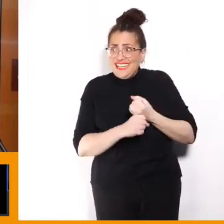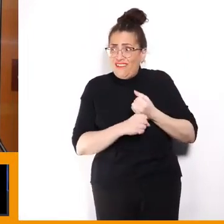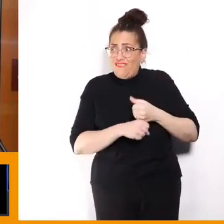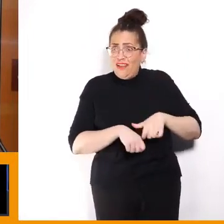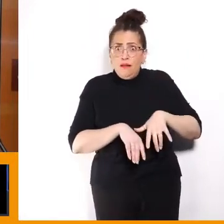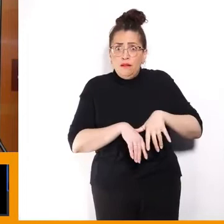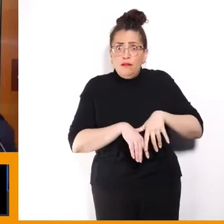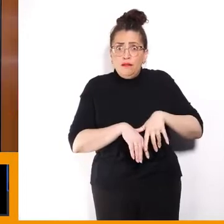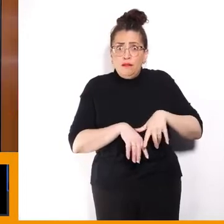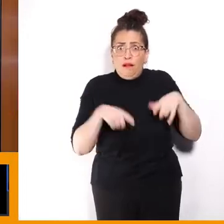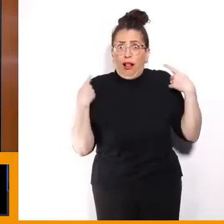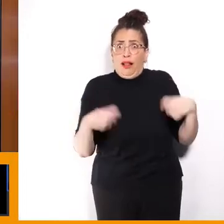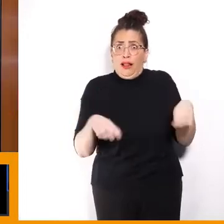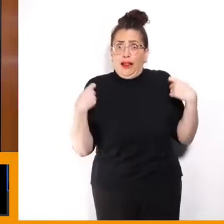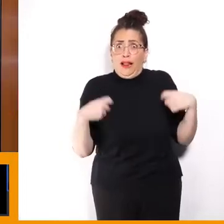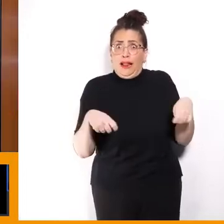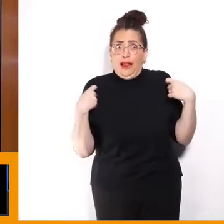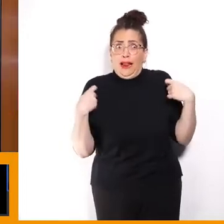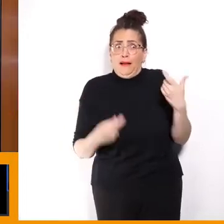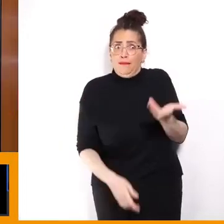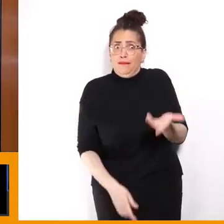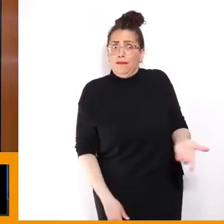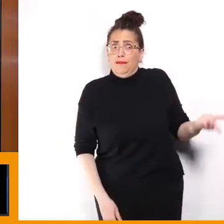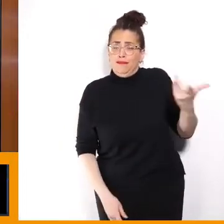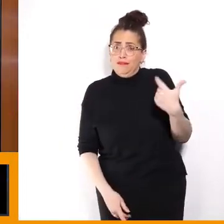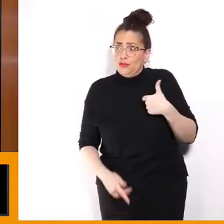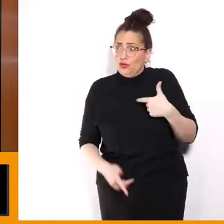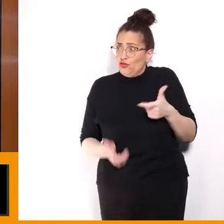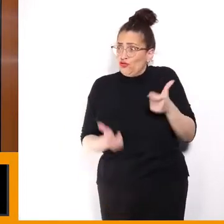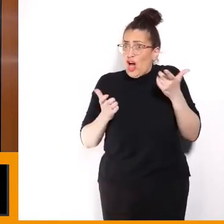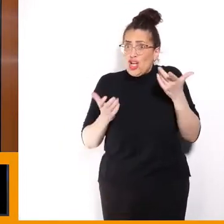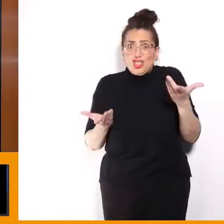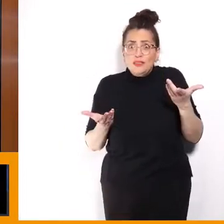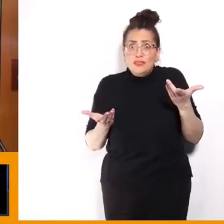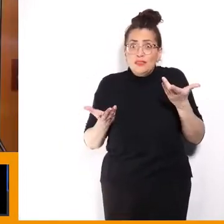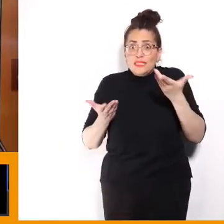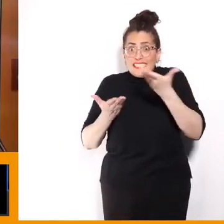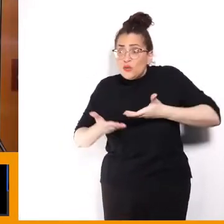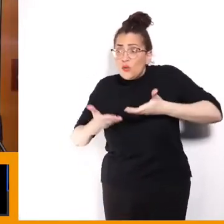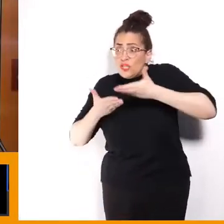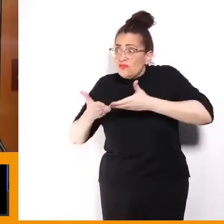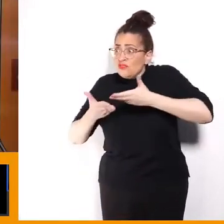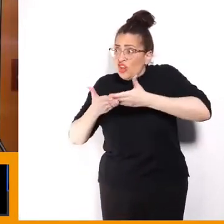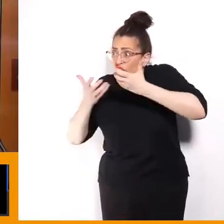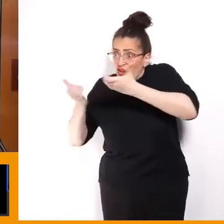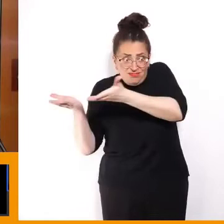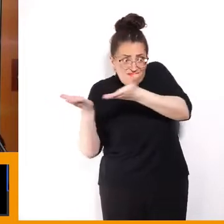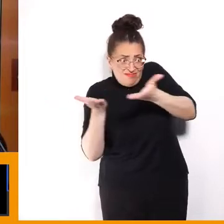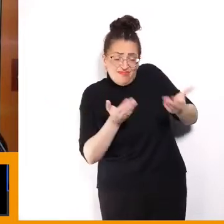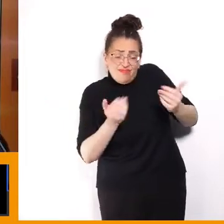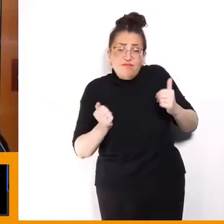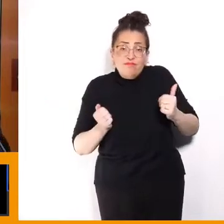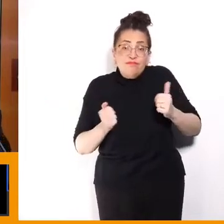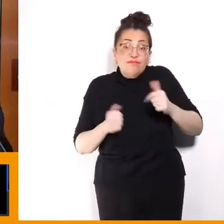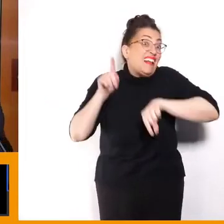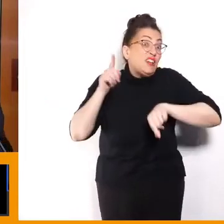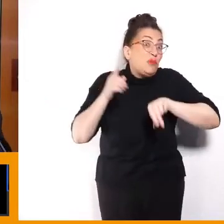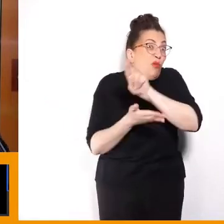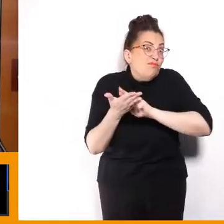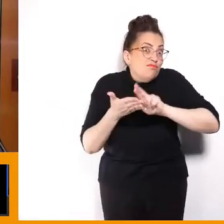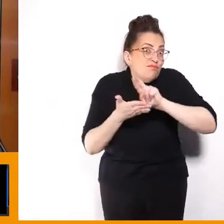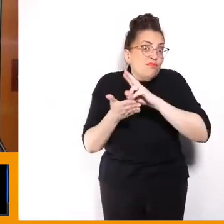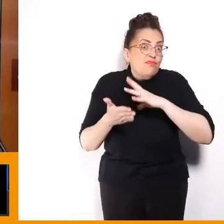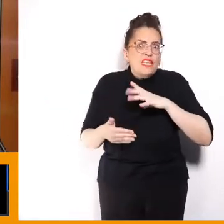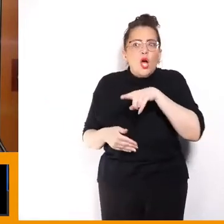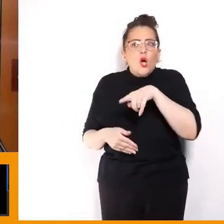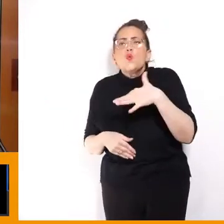aujourd'hui il y a un travail, une opportunité énorme pour les travailleurs en situation de handicap. Inversement, vous avez des régions beaucoup plus compliquées, nord de la France, où